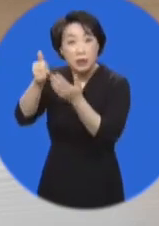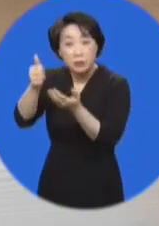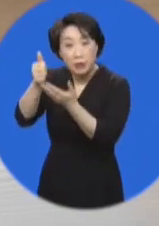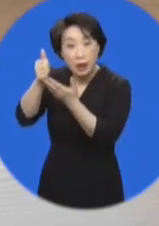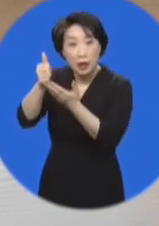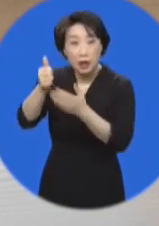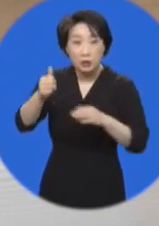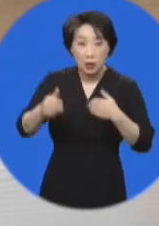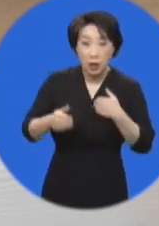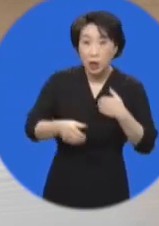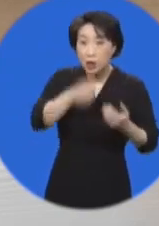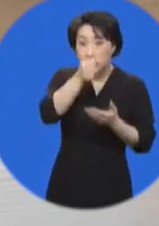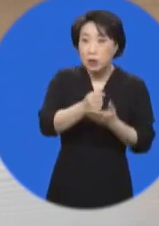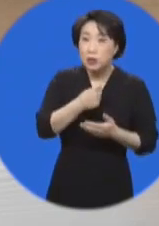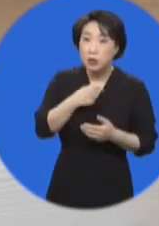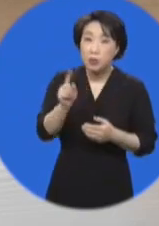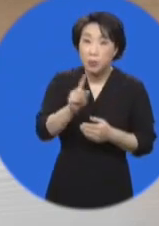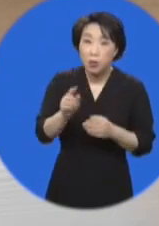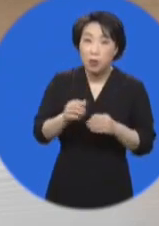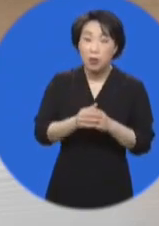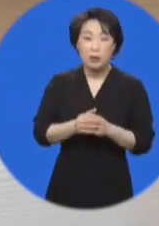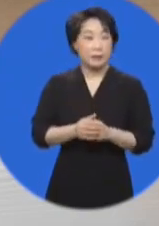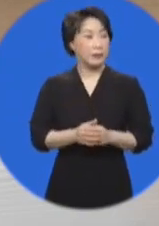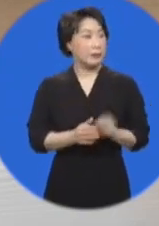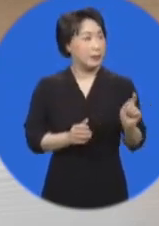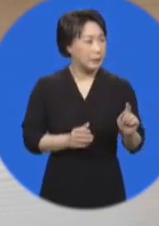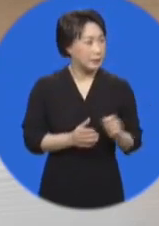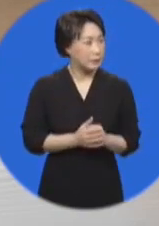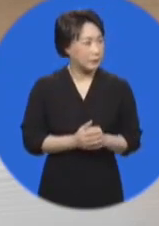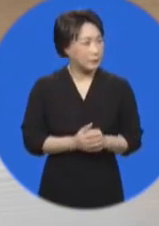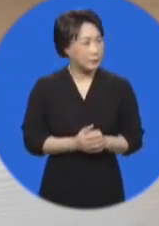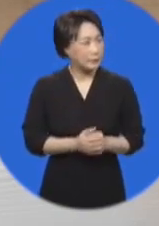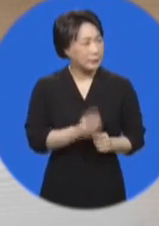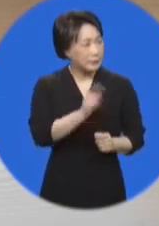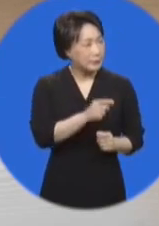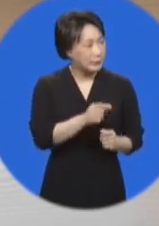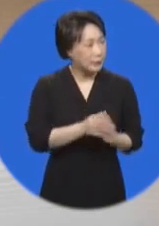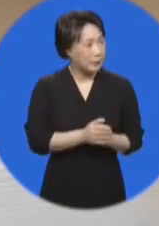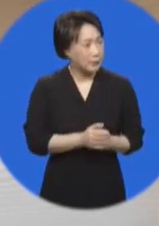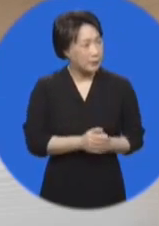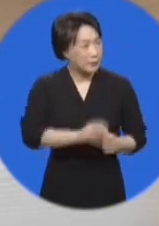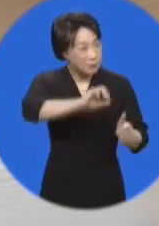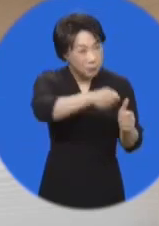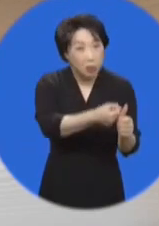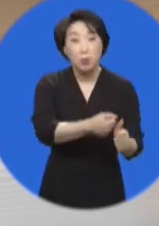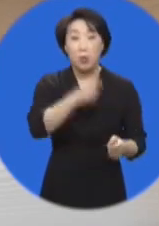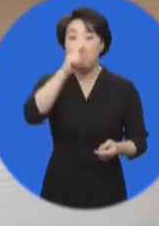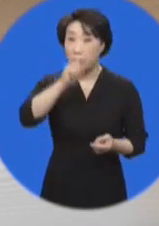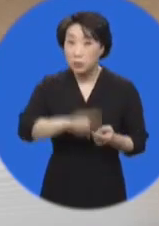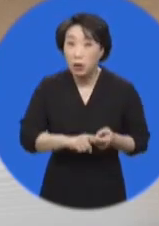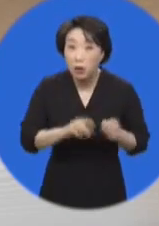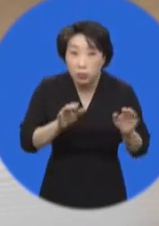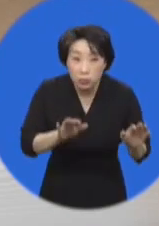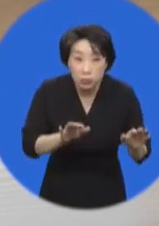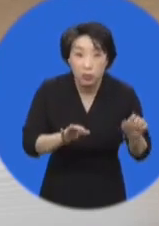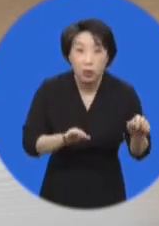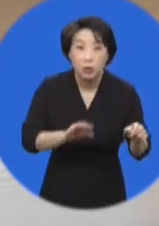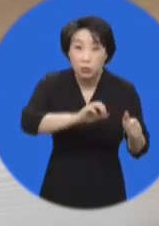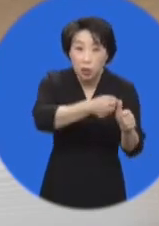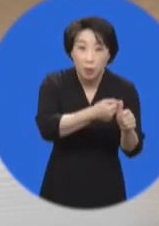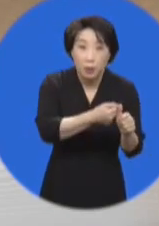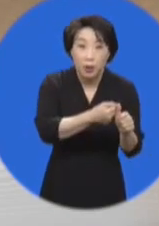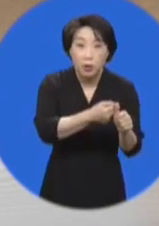앞에 범죄한 죄는 죄심에서 마땅히 처벌해야 되는데 그